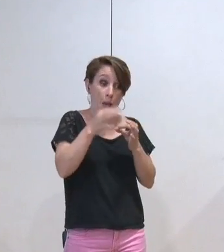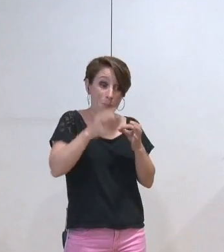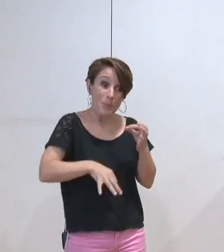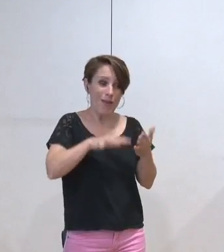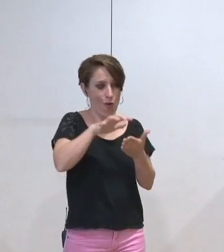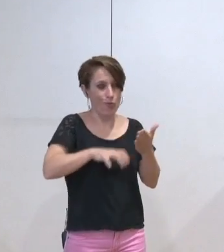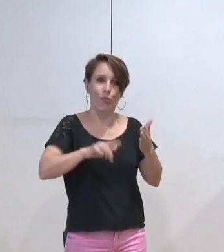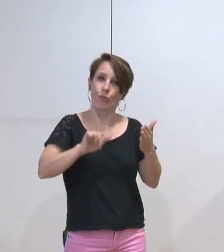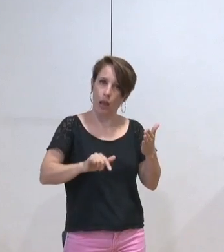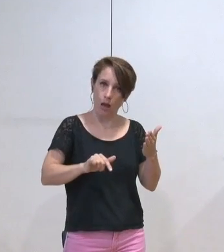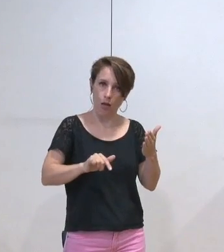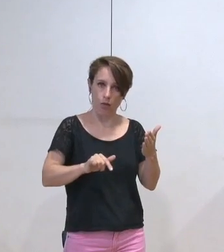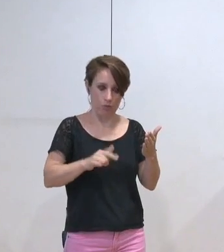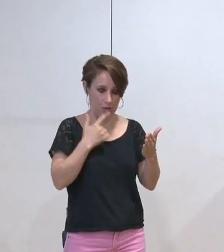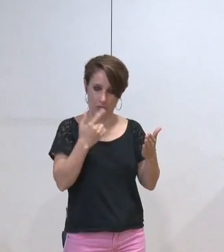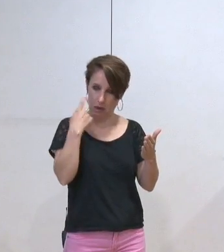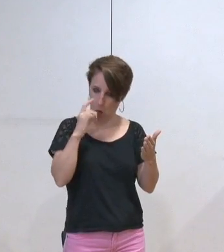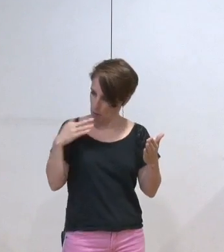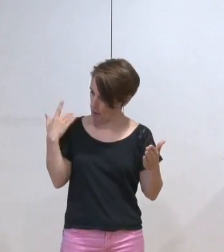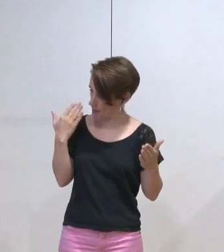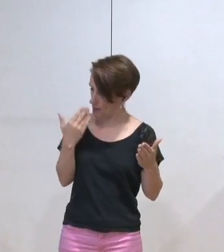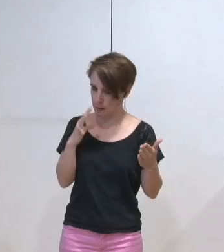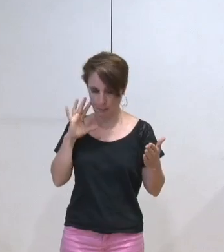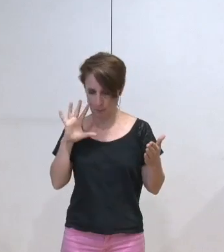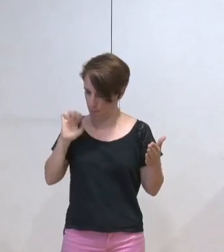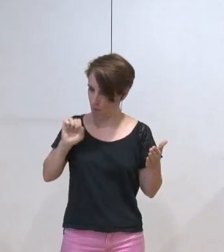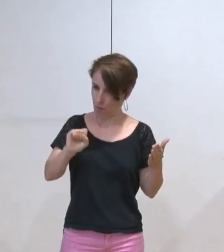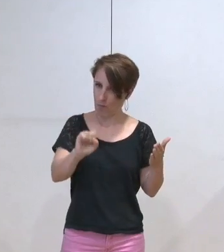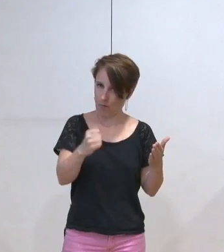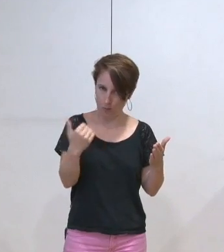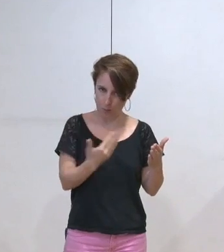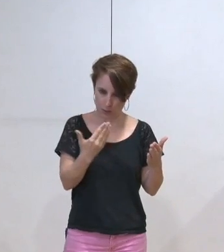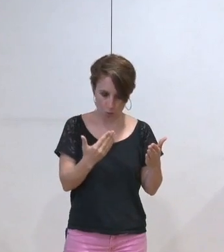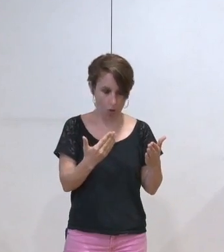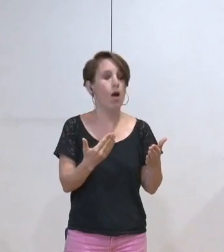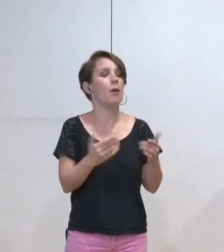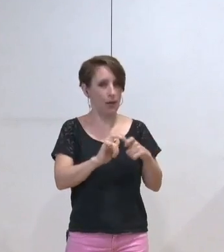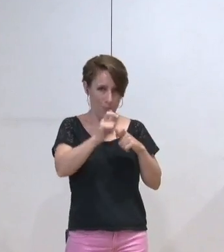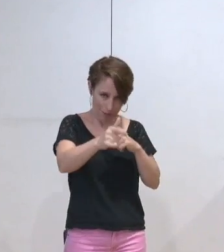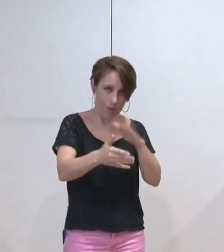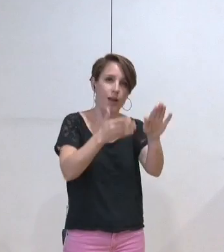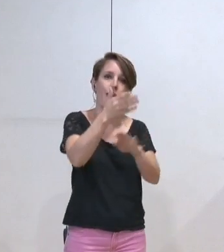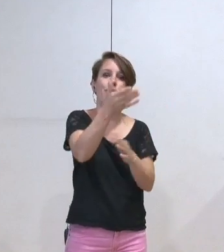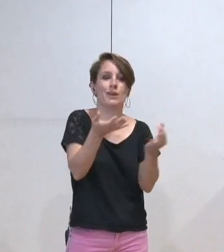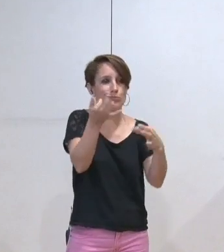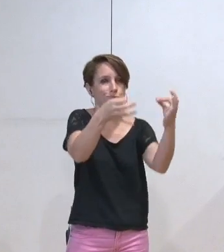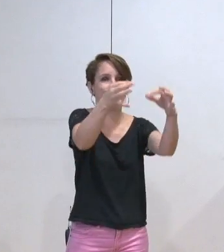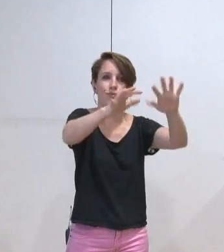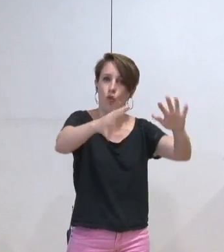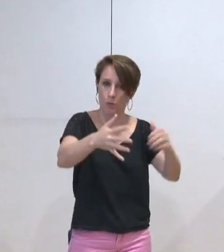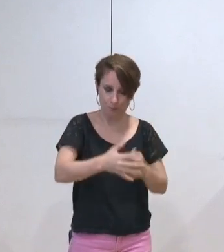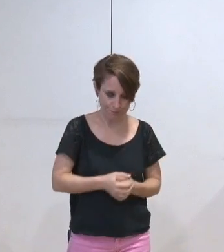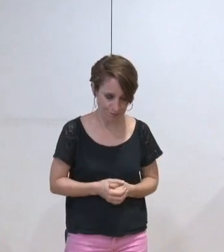constaté et bien de finalement de de d'essayer d'imaginer l'avenir et au fond